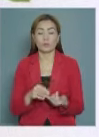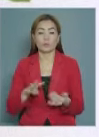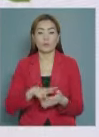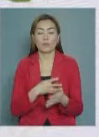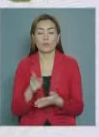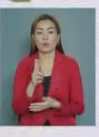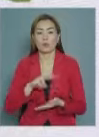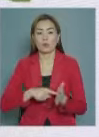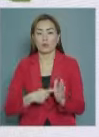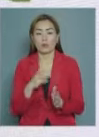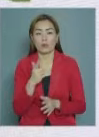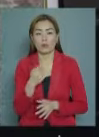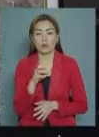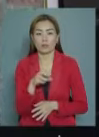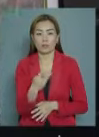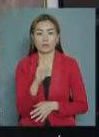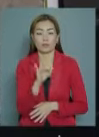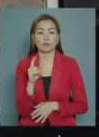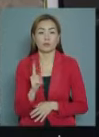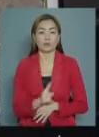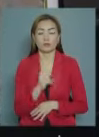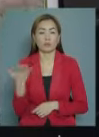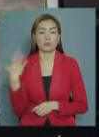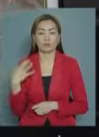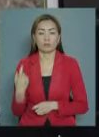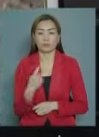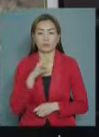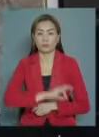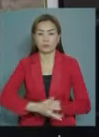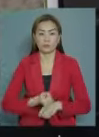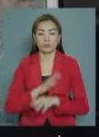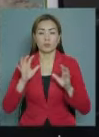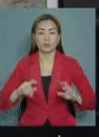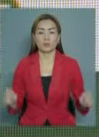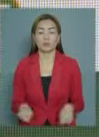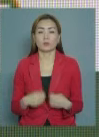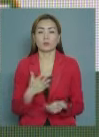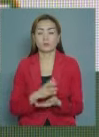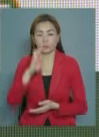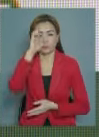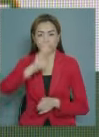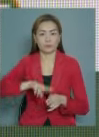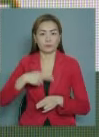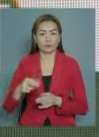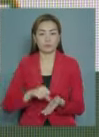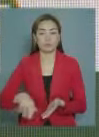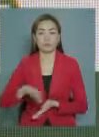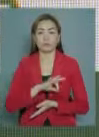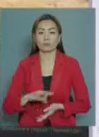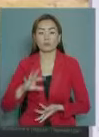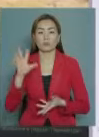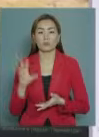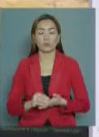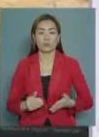карта нүкте, ғарыш нүкте кезет геосервисінде бұған дейін игерілмеген. Заңсыз беріліп, мемлекетке қайтарылған учаскелер туралы